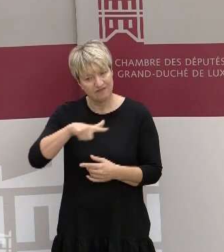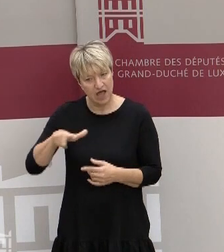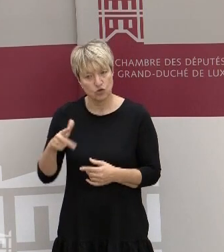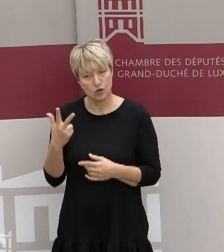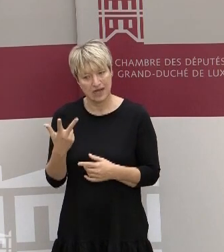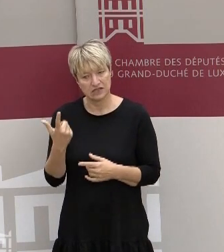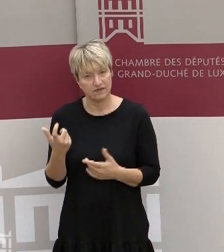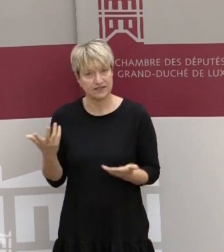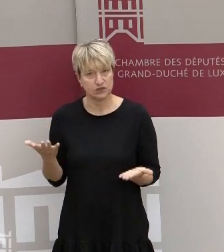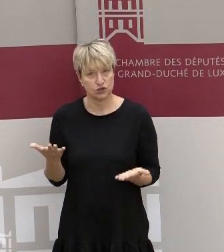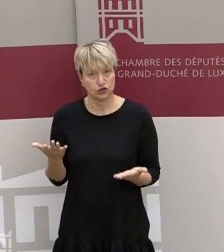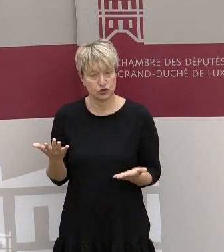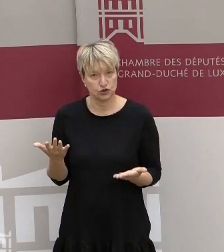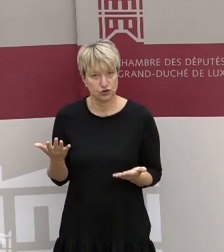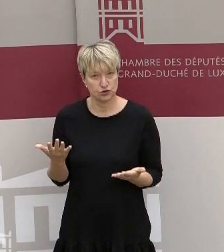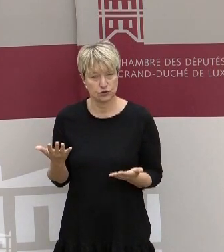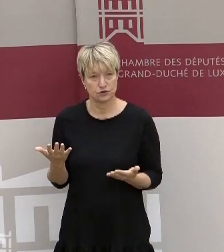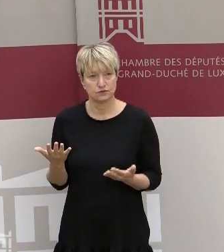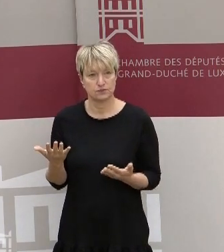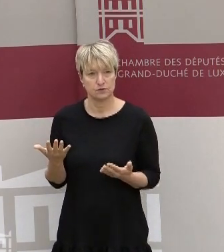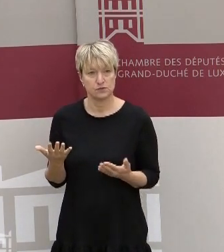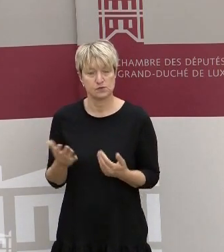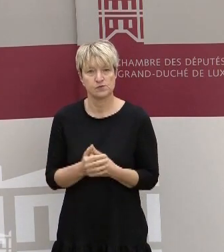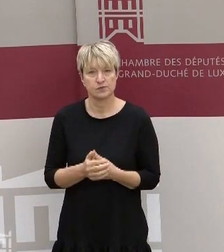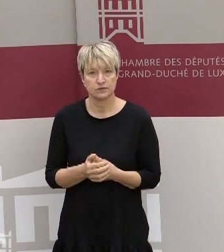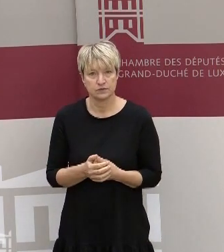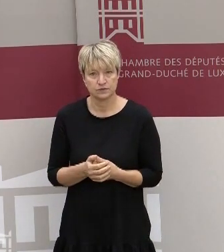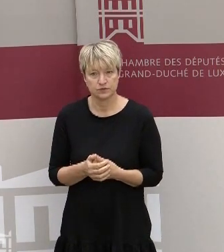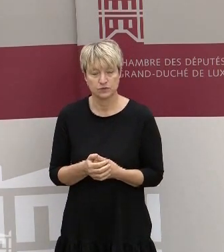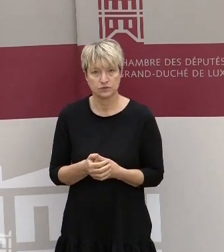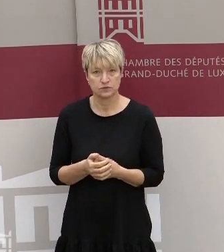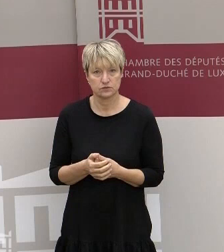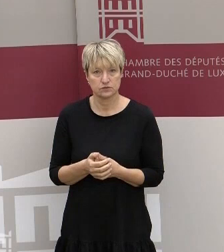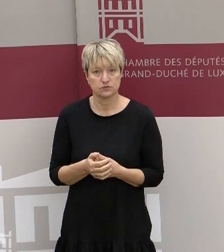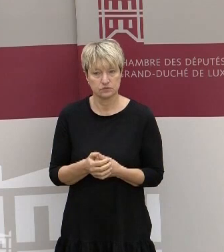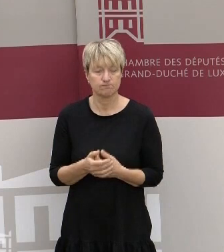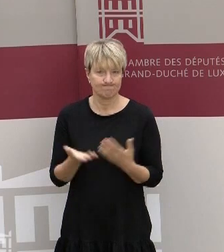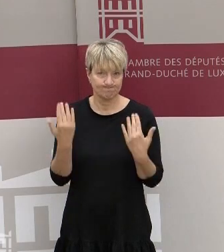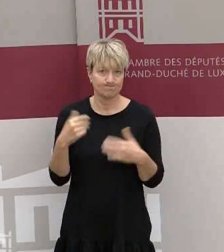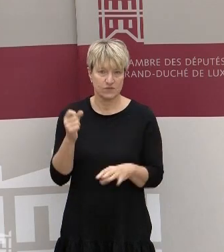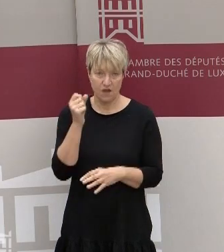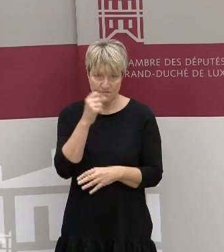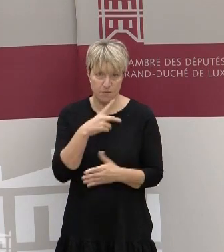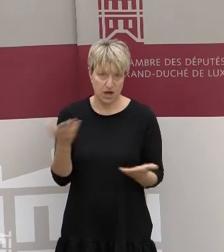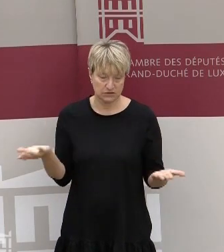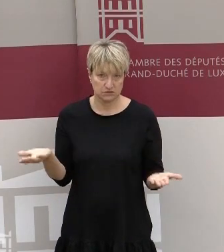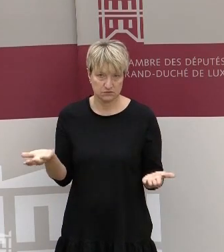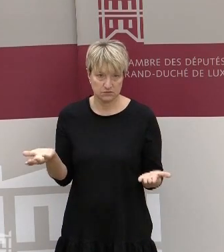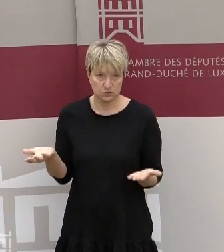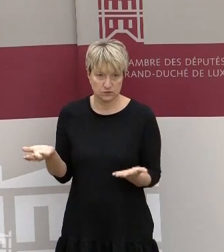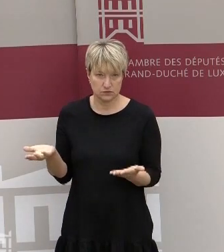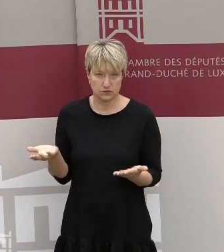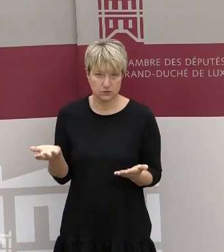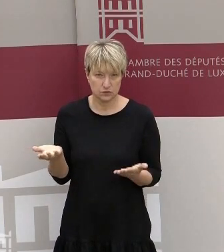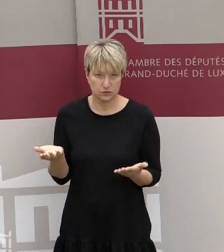Zeitpunkt, auch nach Treibstoffen mit Palmöl von der CO2-Steuer auszuhalten. Das ist Greenwashing und noch ein